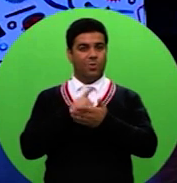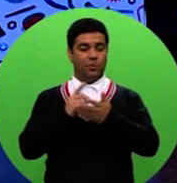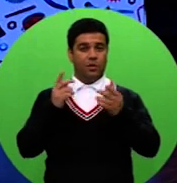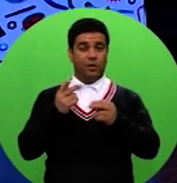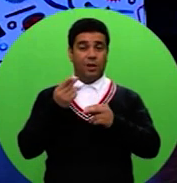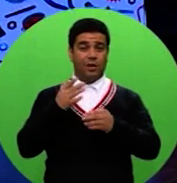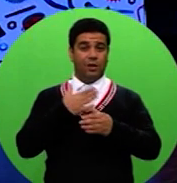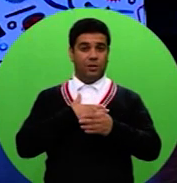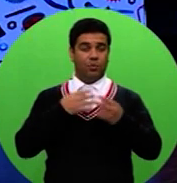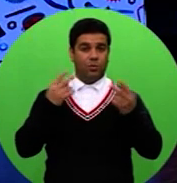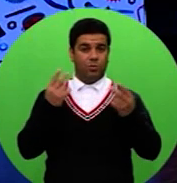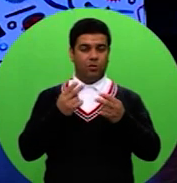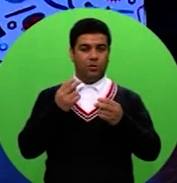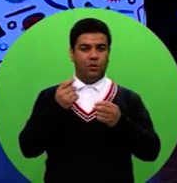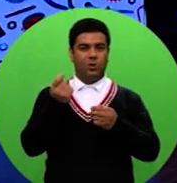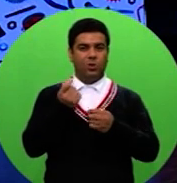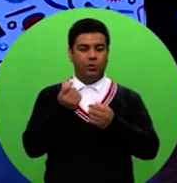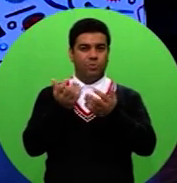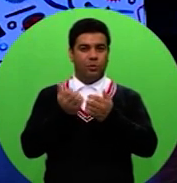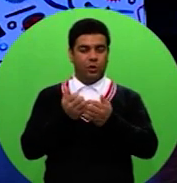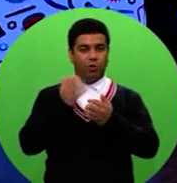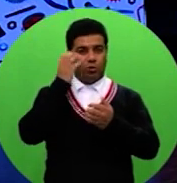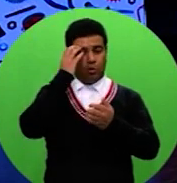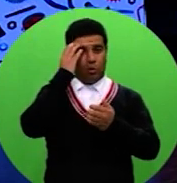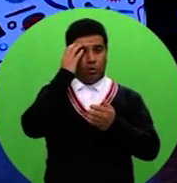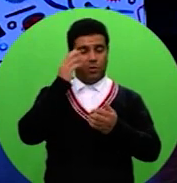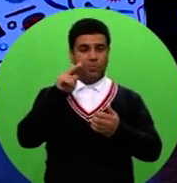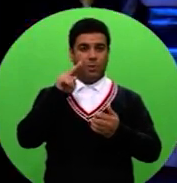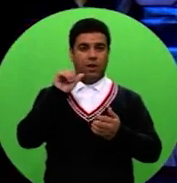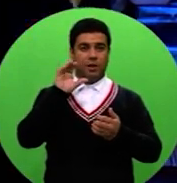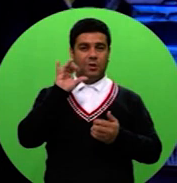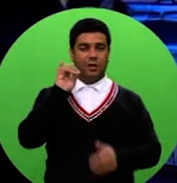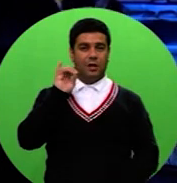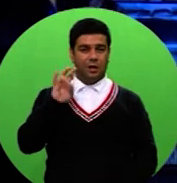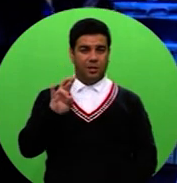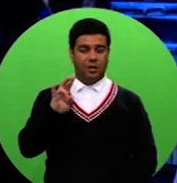капельки. Для этого мы берем немножко черного пластилина,